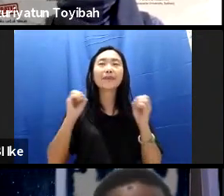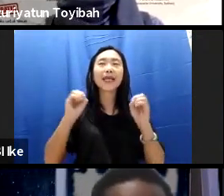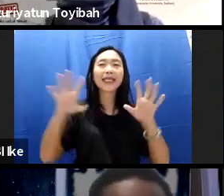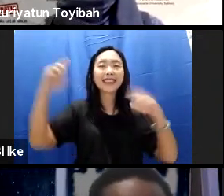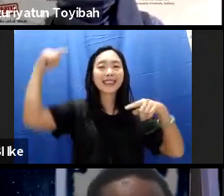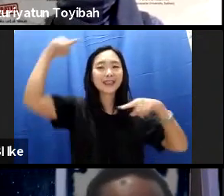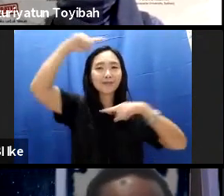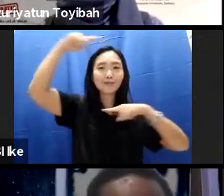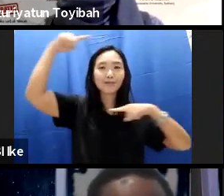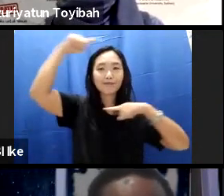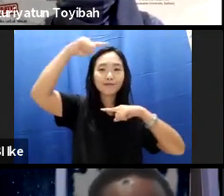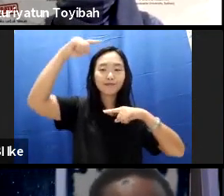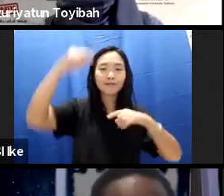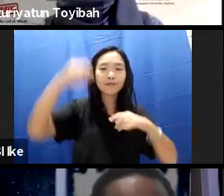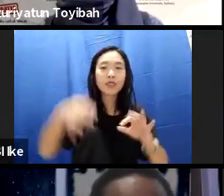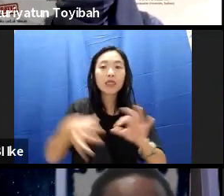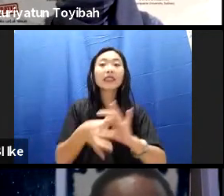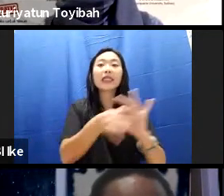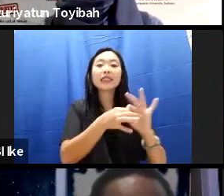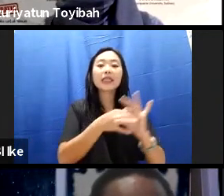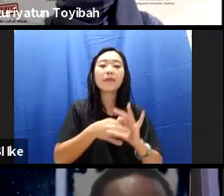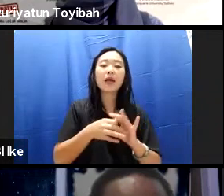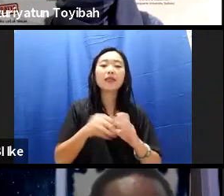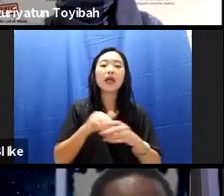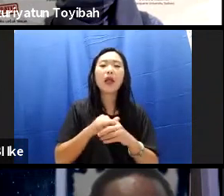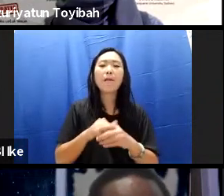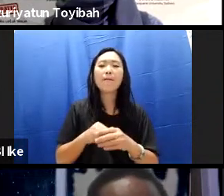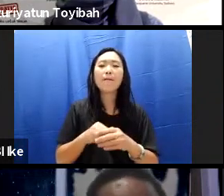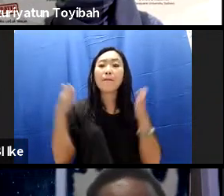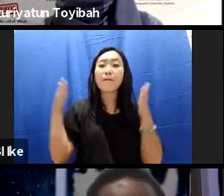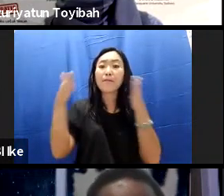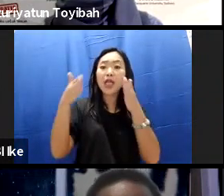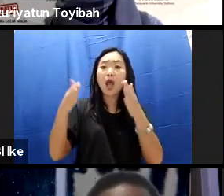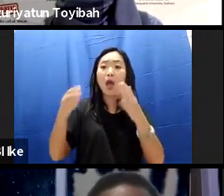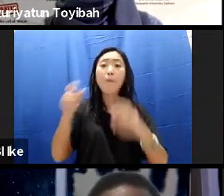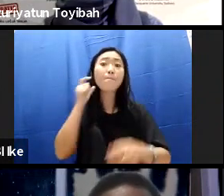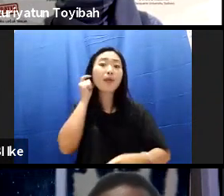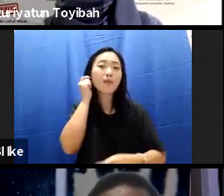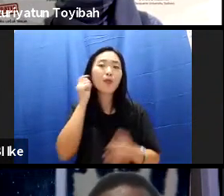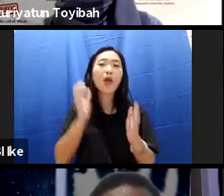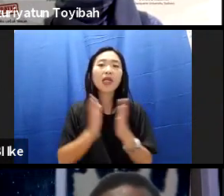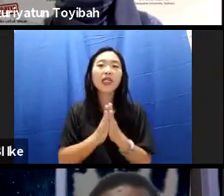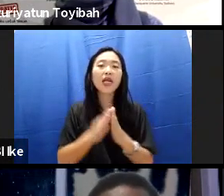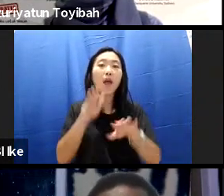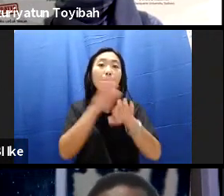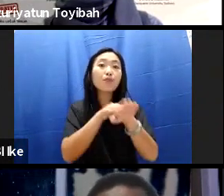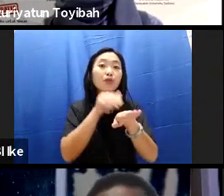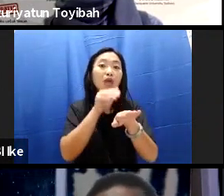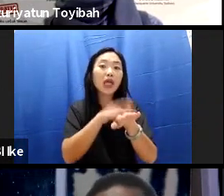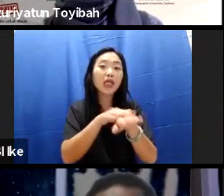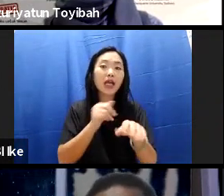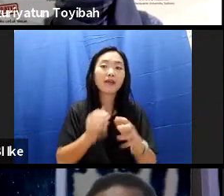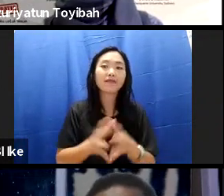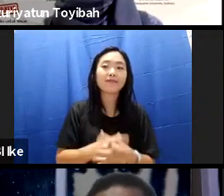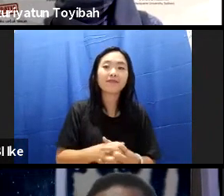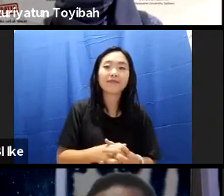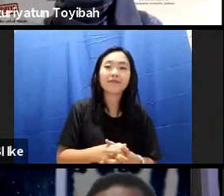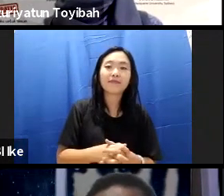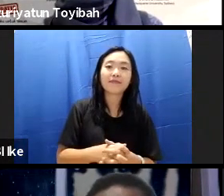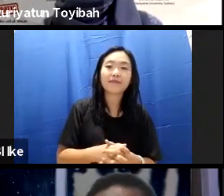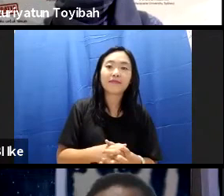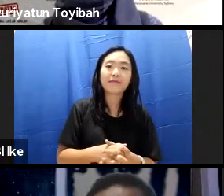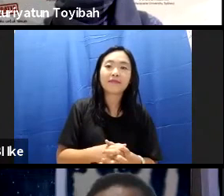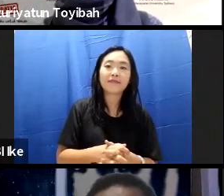di bidang seni budaya. Dan sejak tahun 2020, Cipta Media Ekspresi kemudian bertransformasi menjadi